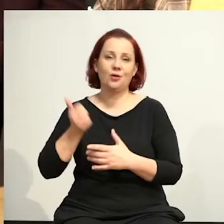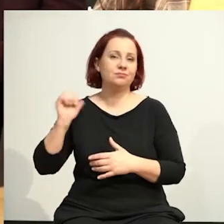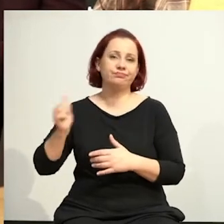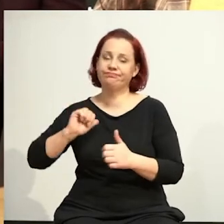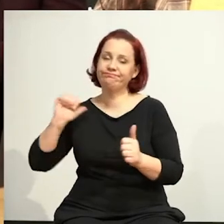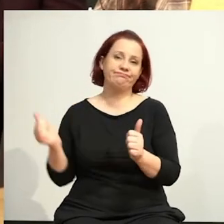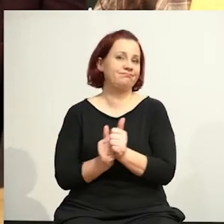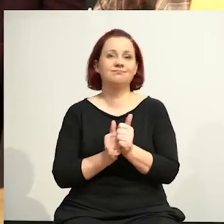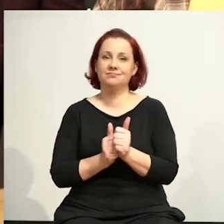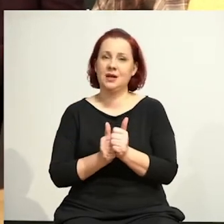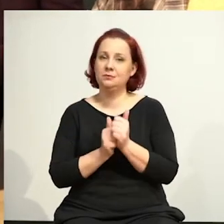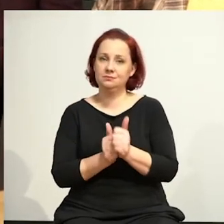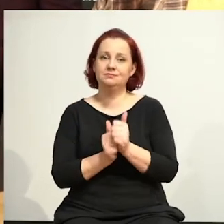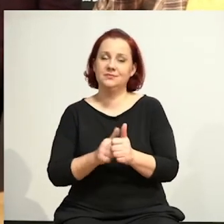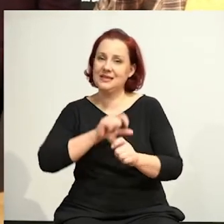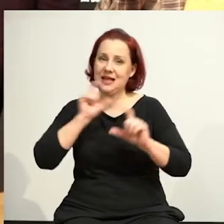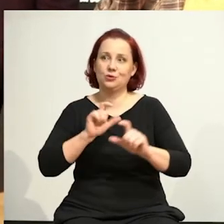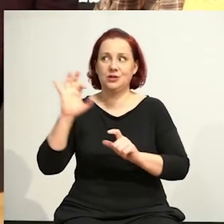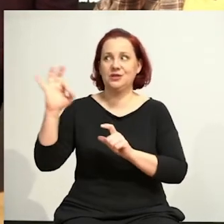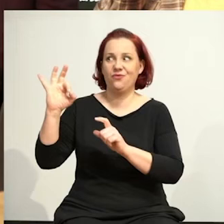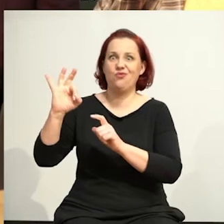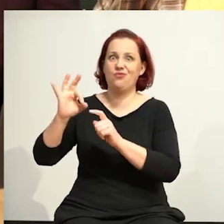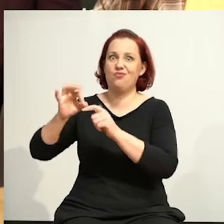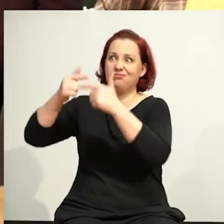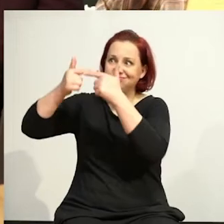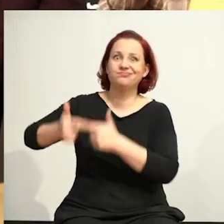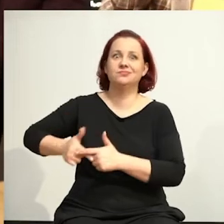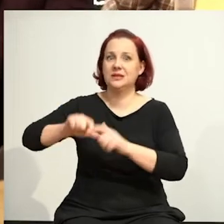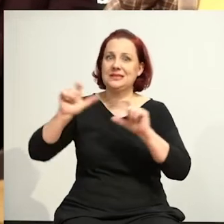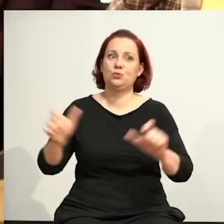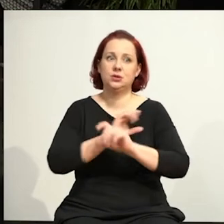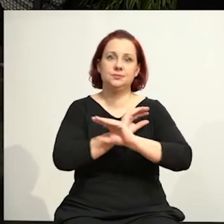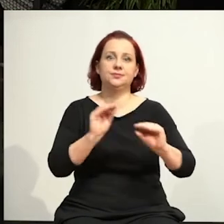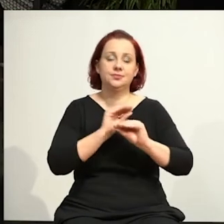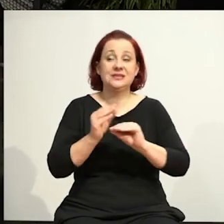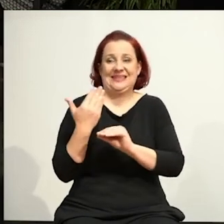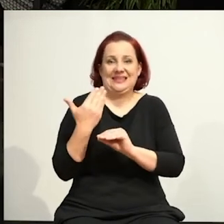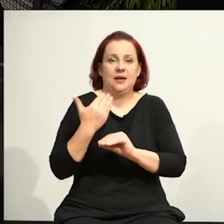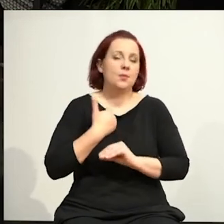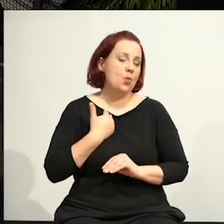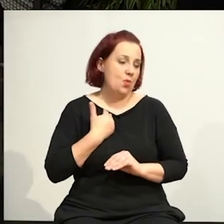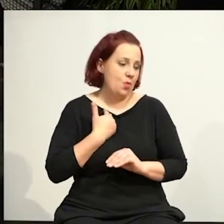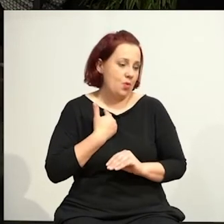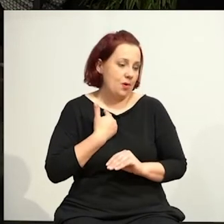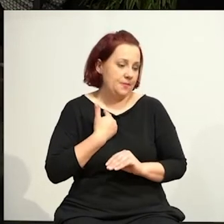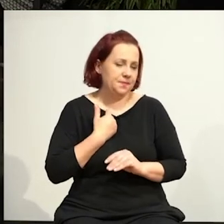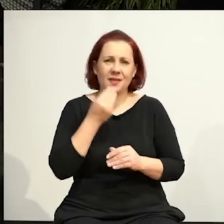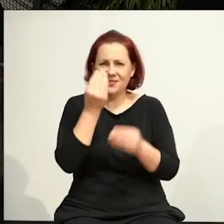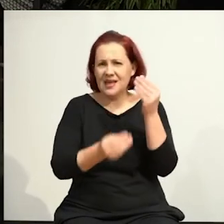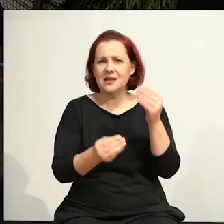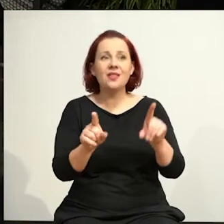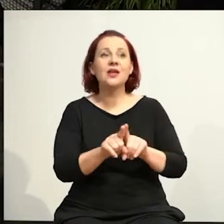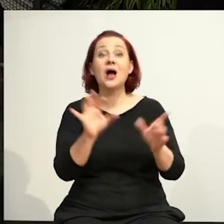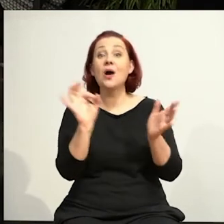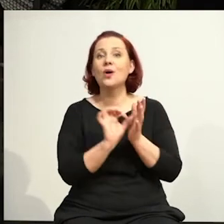cały czas. No i zdarzyło się tak w ostatnim czasie, że coraz więcej, znaczy ze względu na